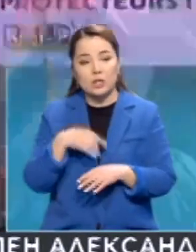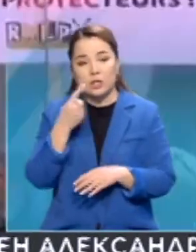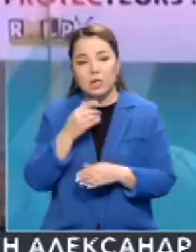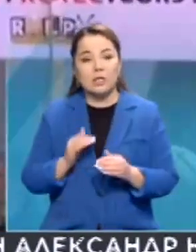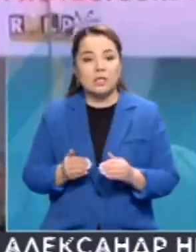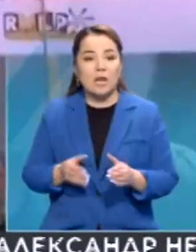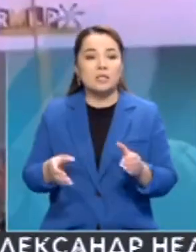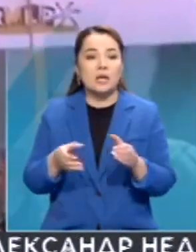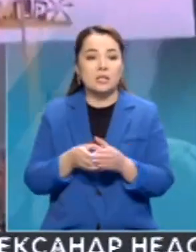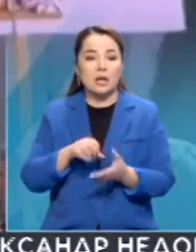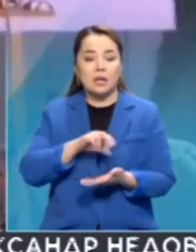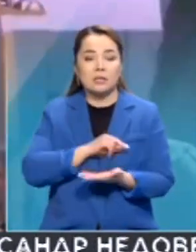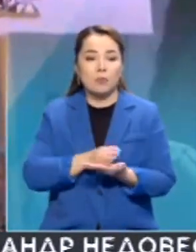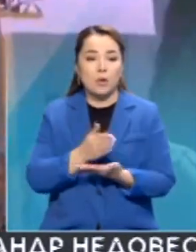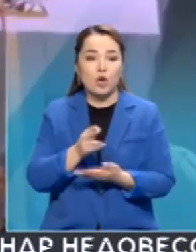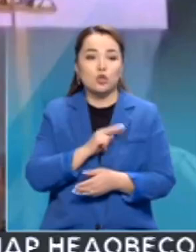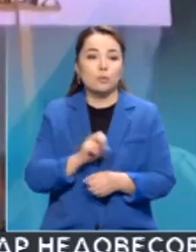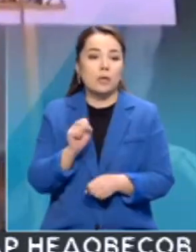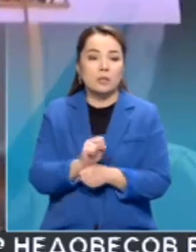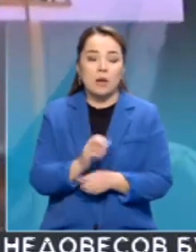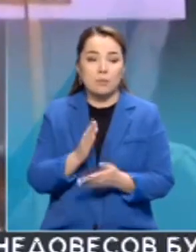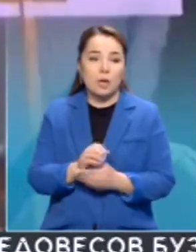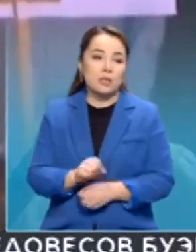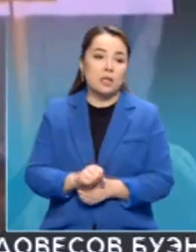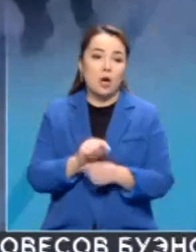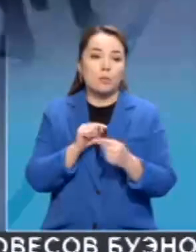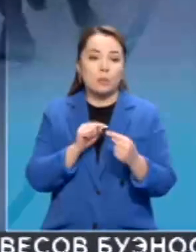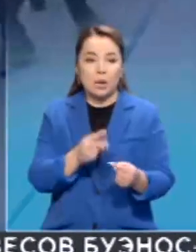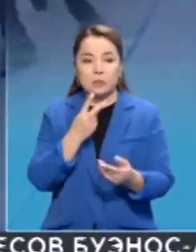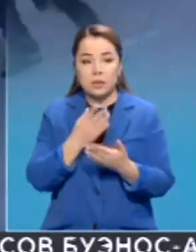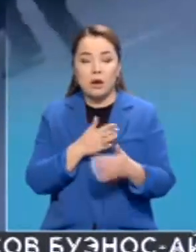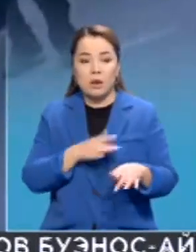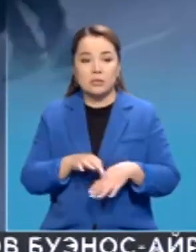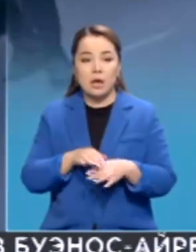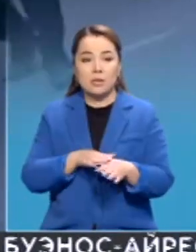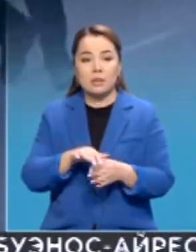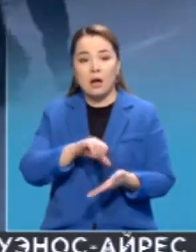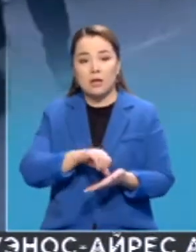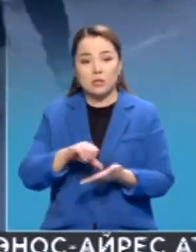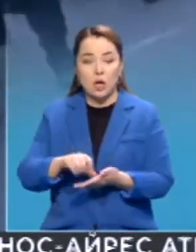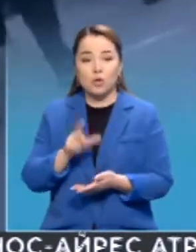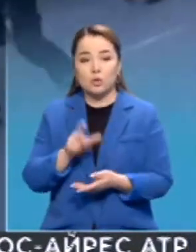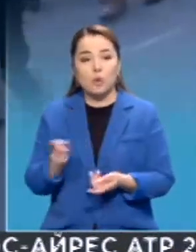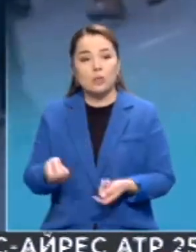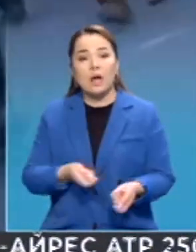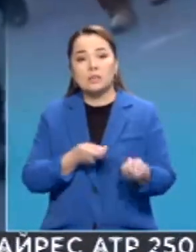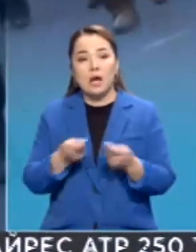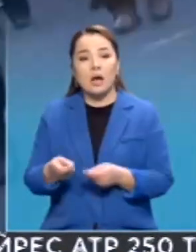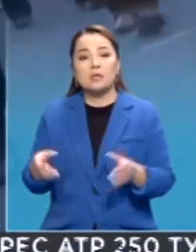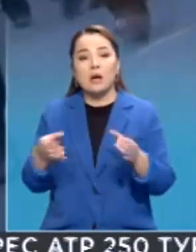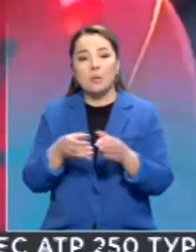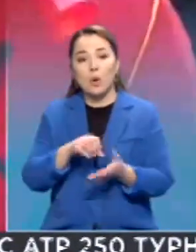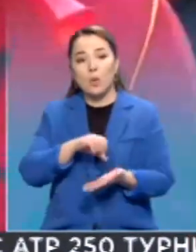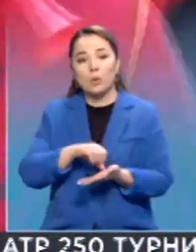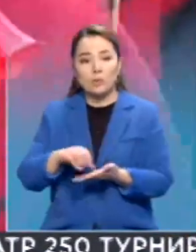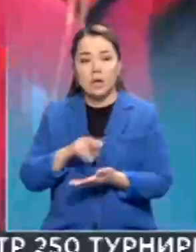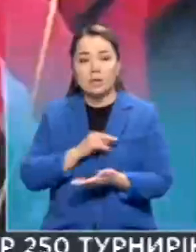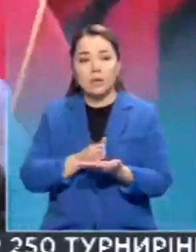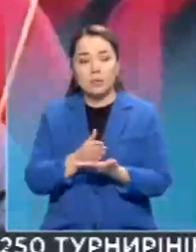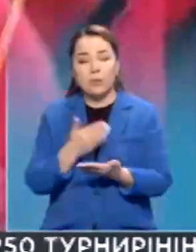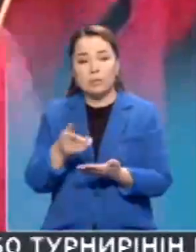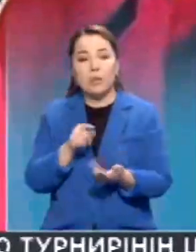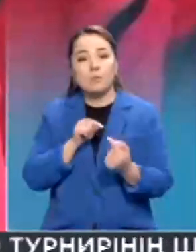сектор қызметкерлері жұмысты қойып наразылық акциясына қатысты. Жолаушы тасымалдаумен айналысатын компания өкілдері қызмет көрсетуден